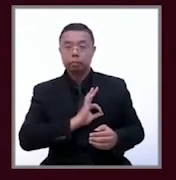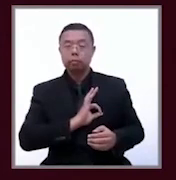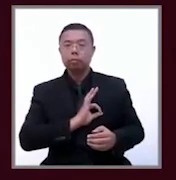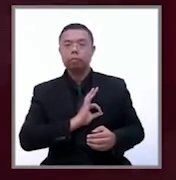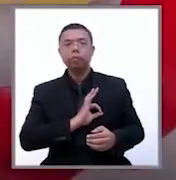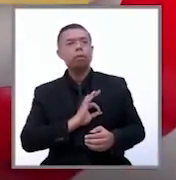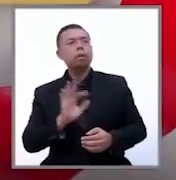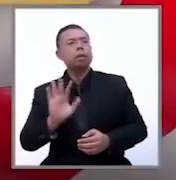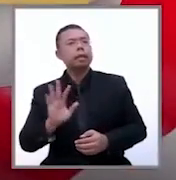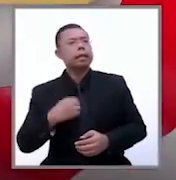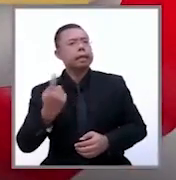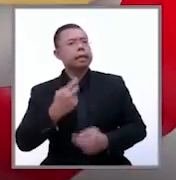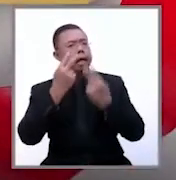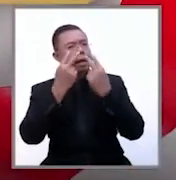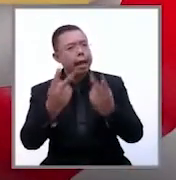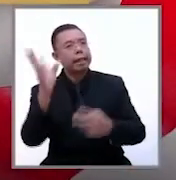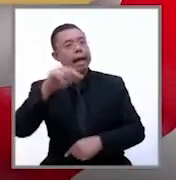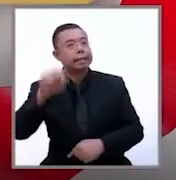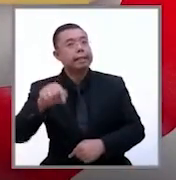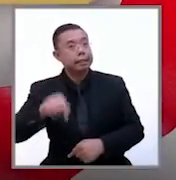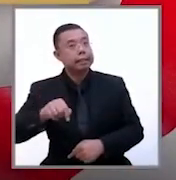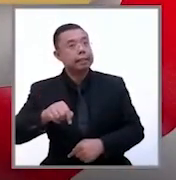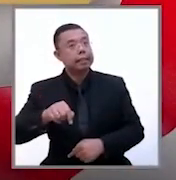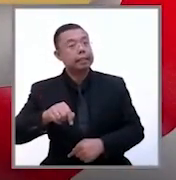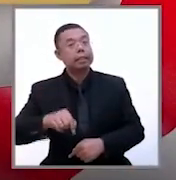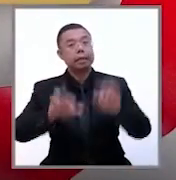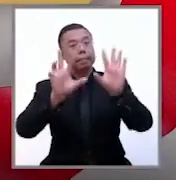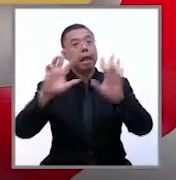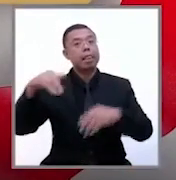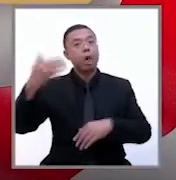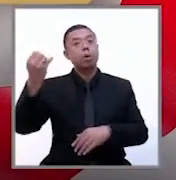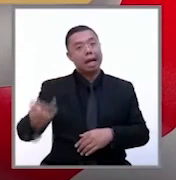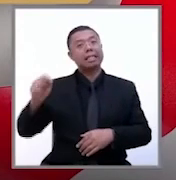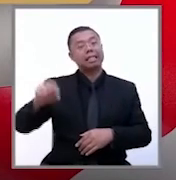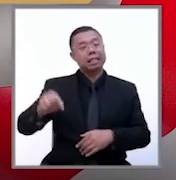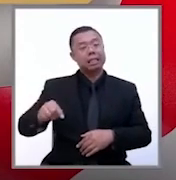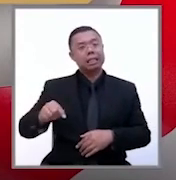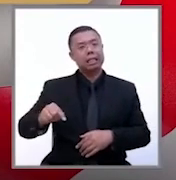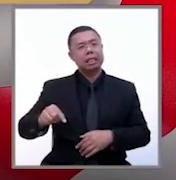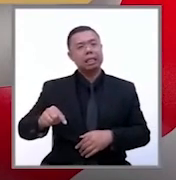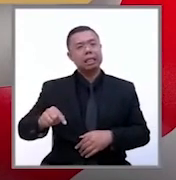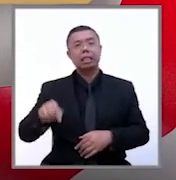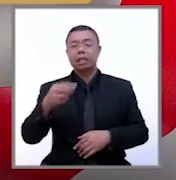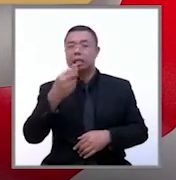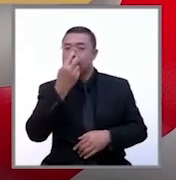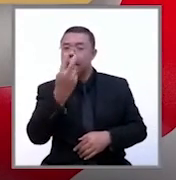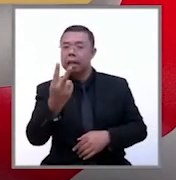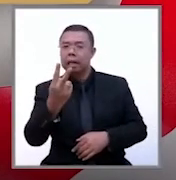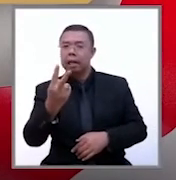bahwa kita saksikan hari ini 9 tahun terakhir ini ya kerusakan